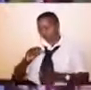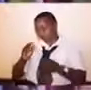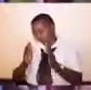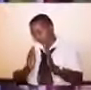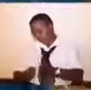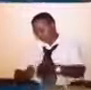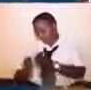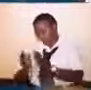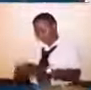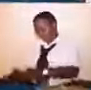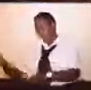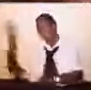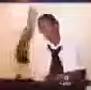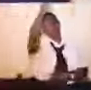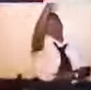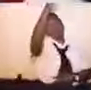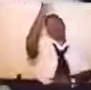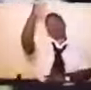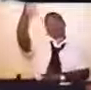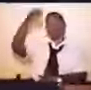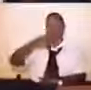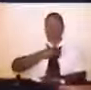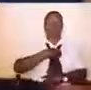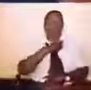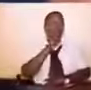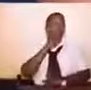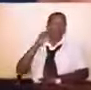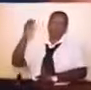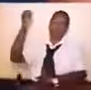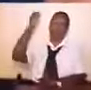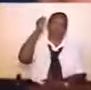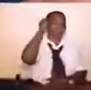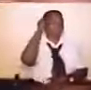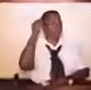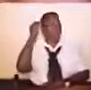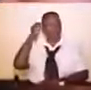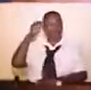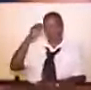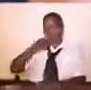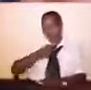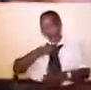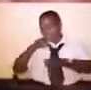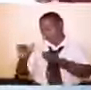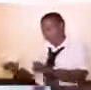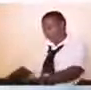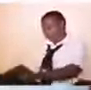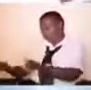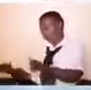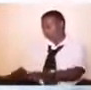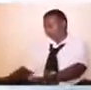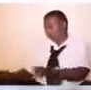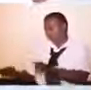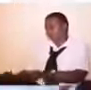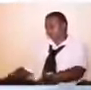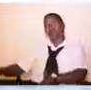ifili kuntanshi ifili kuntanshi ine shishibe ine